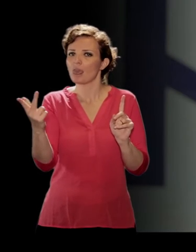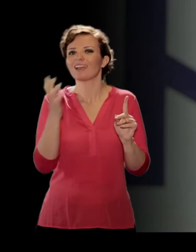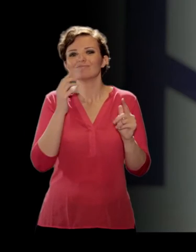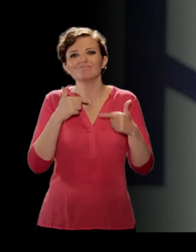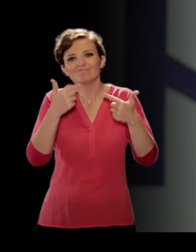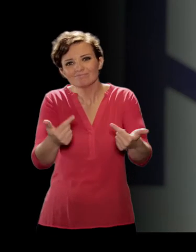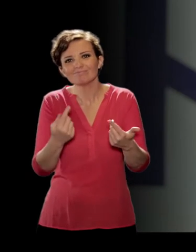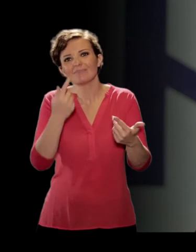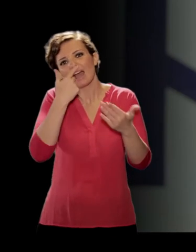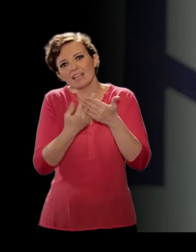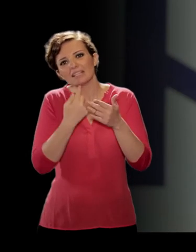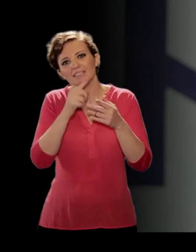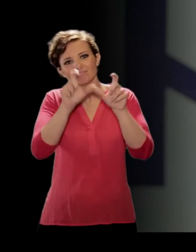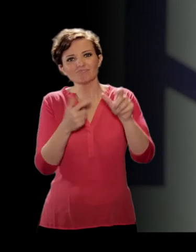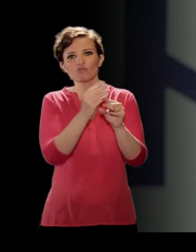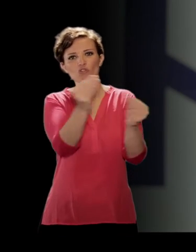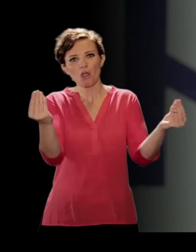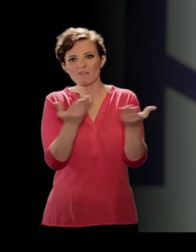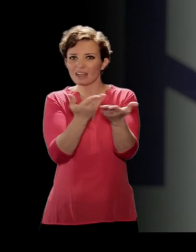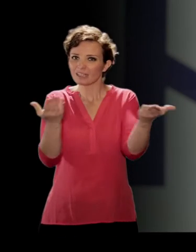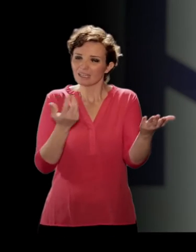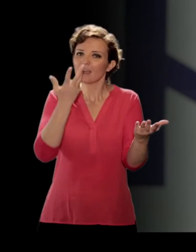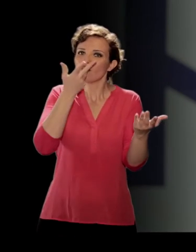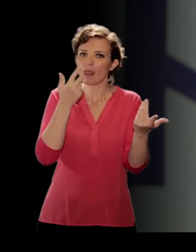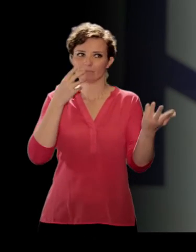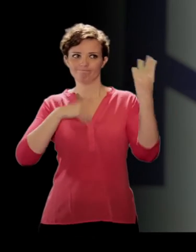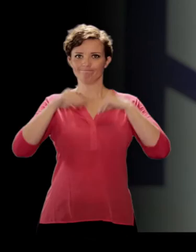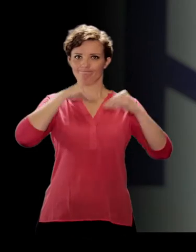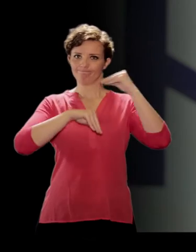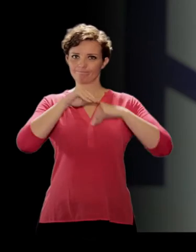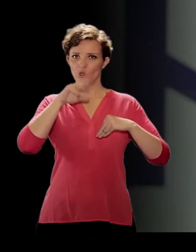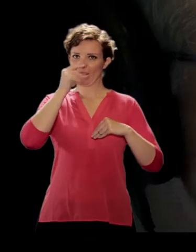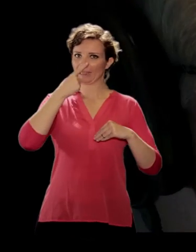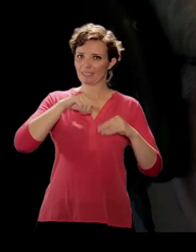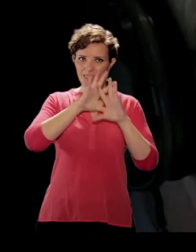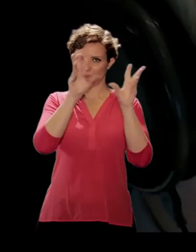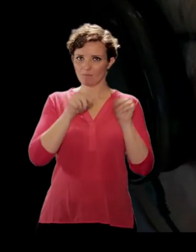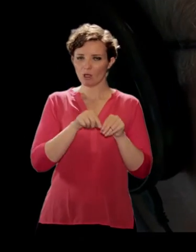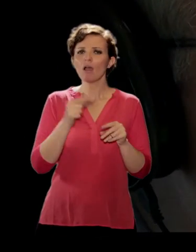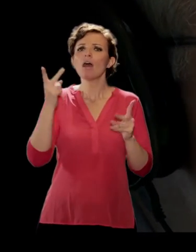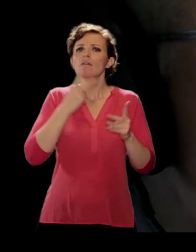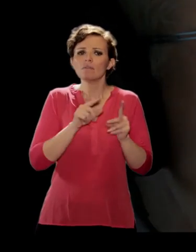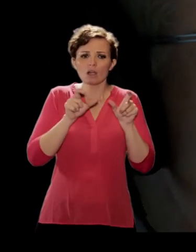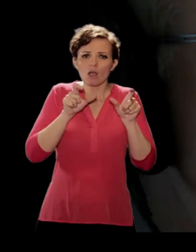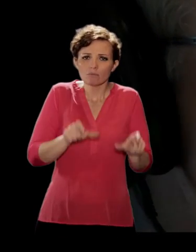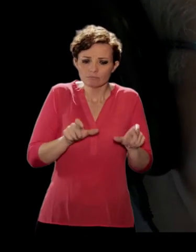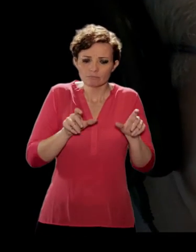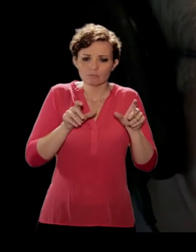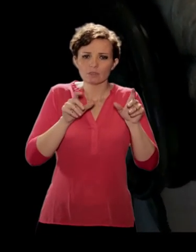quindi ai giovani che vogliano acquisire questo tipo di conoscenze, non si occupa solamente